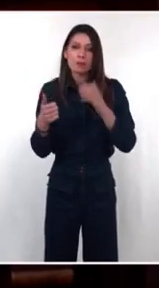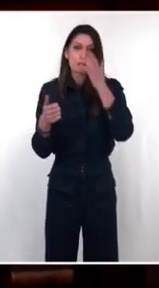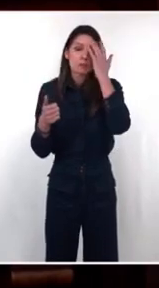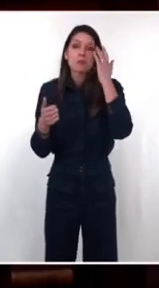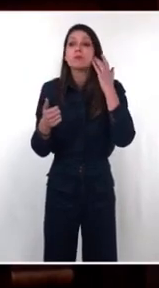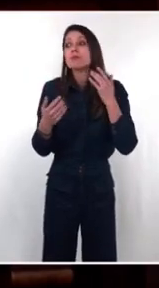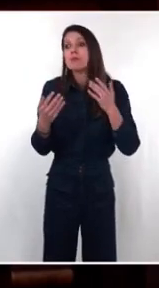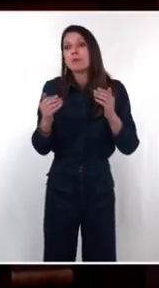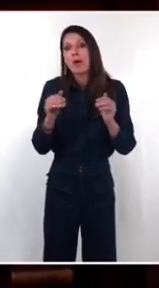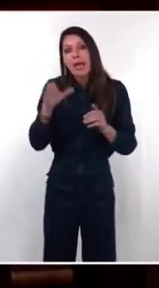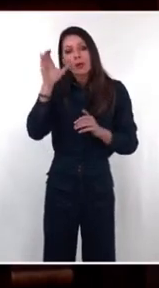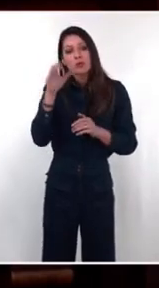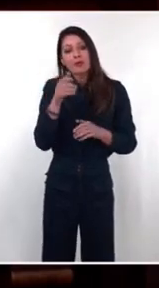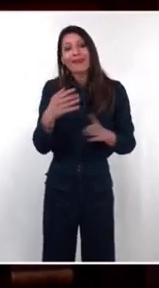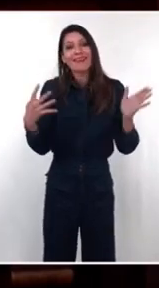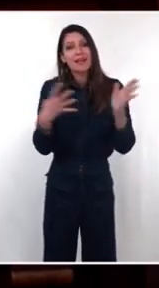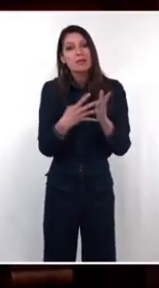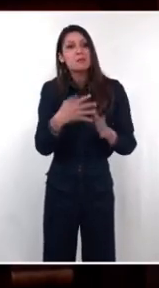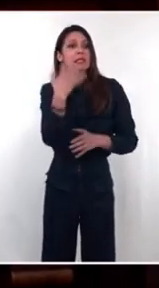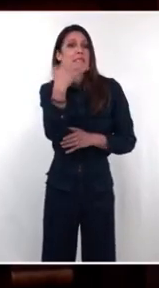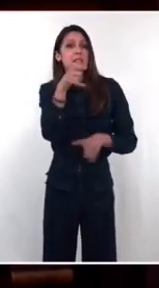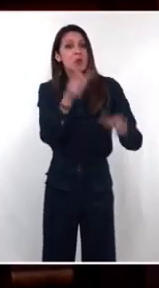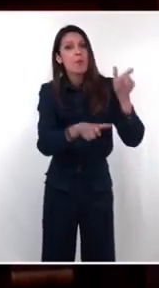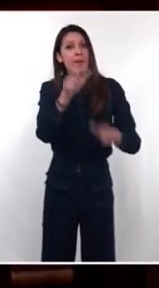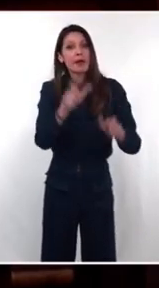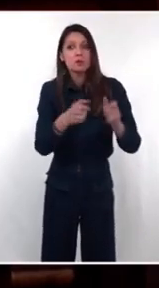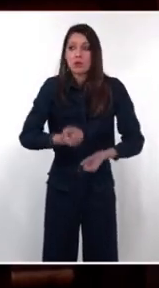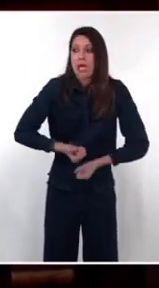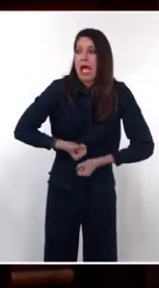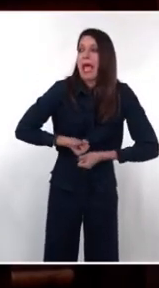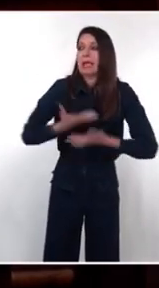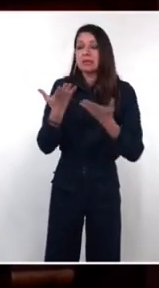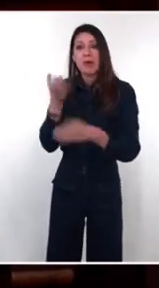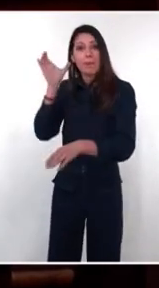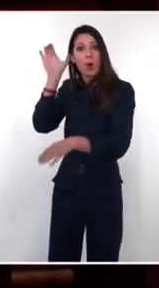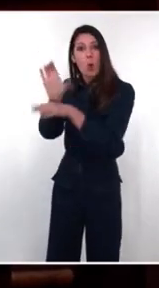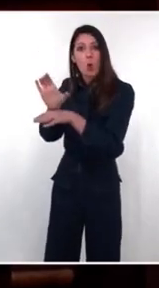les 4700 et quelques personnes qui se sont exprimées contre ces aménagements?